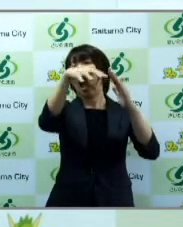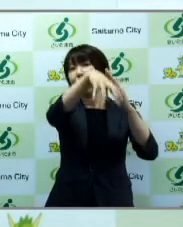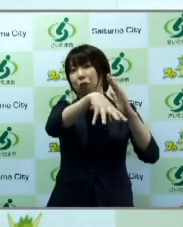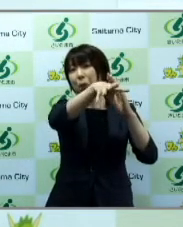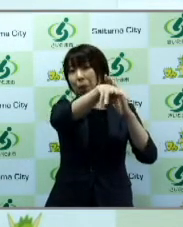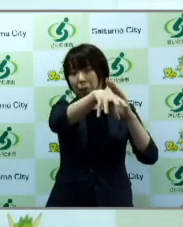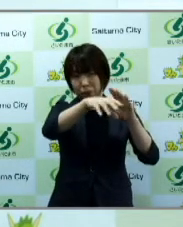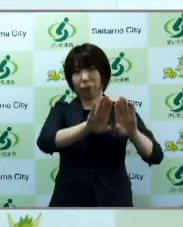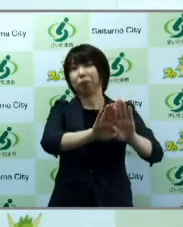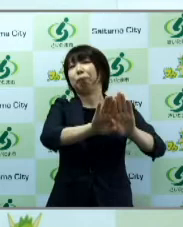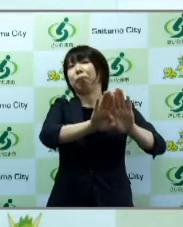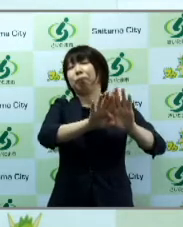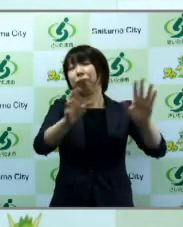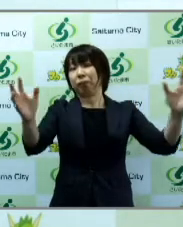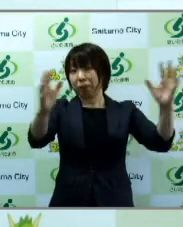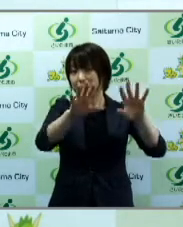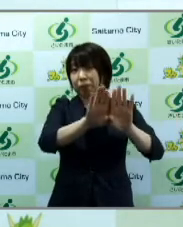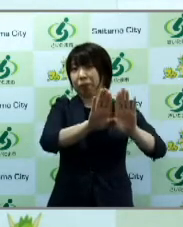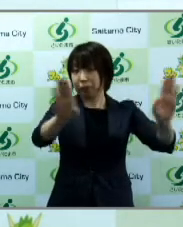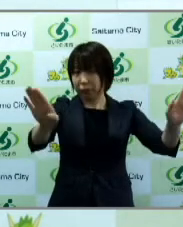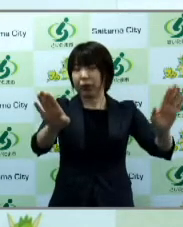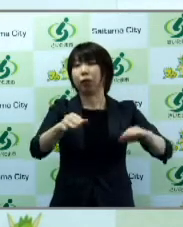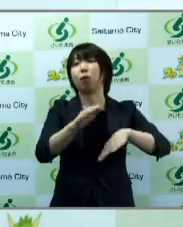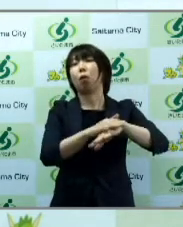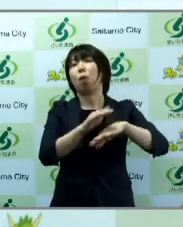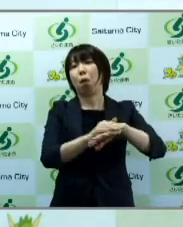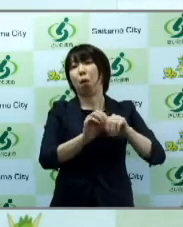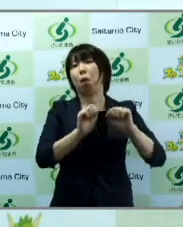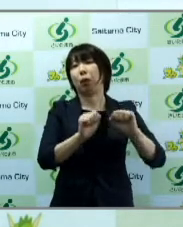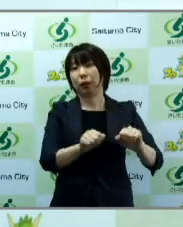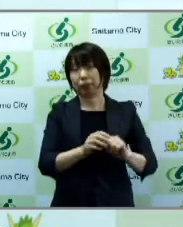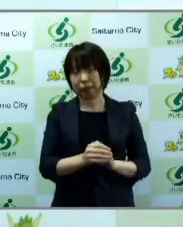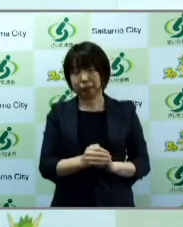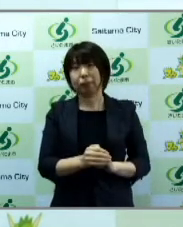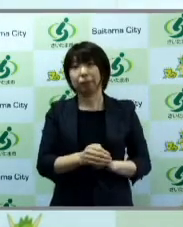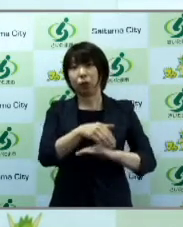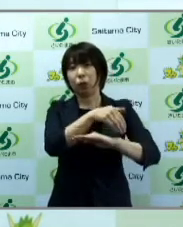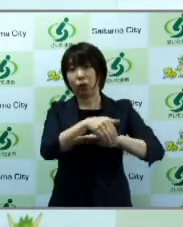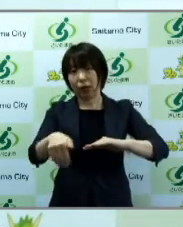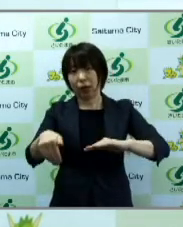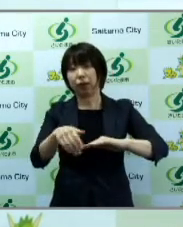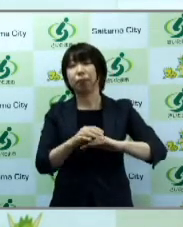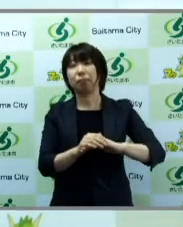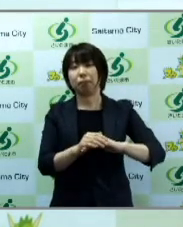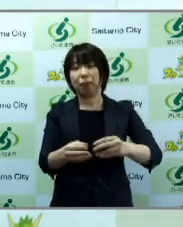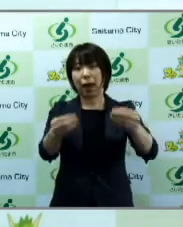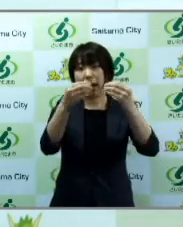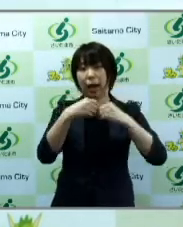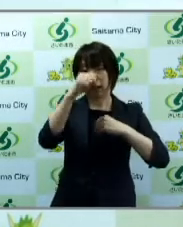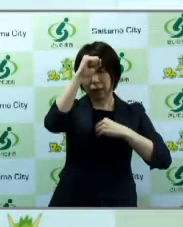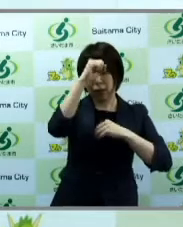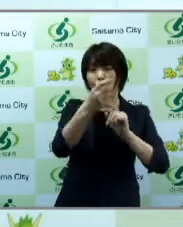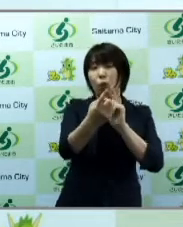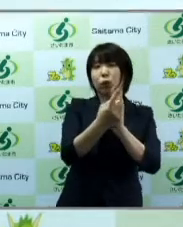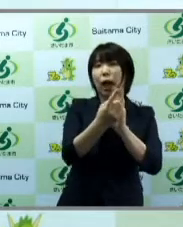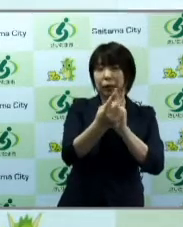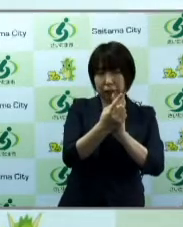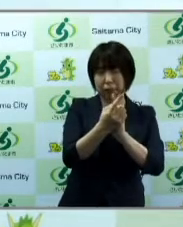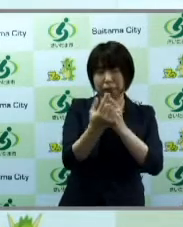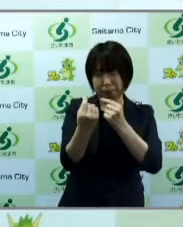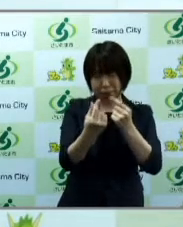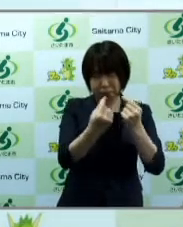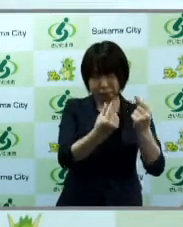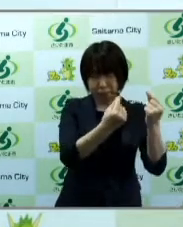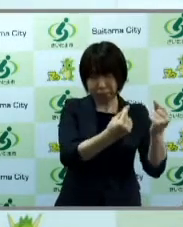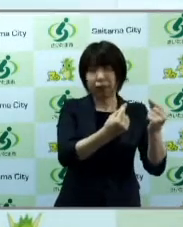り感染しないための対策を十分、まあ、施しながら講じた上で、まあ、開催をするということ